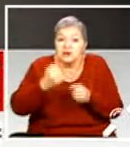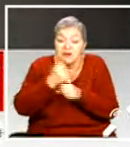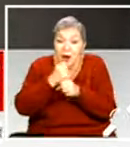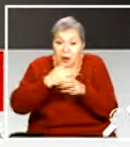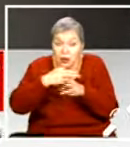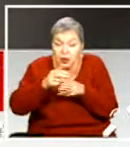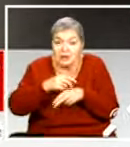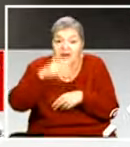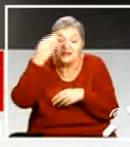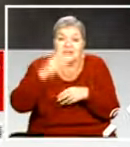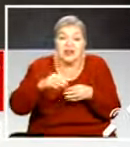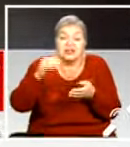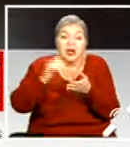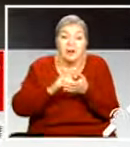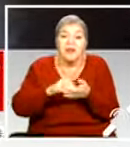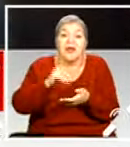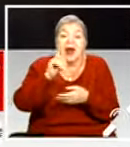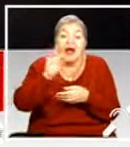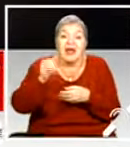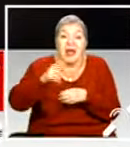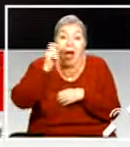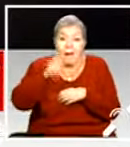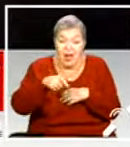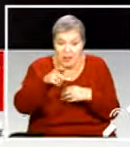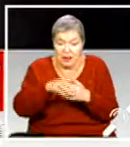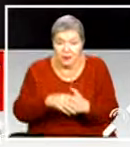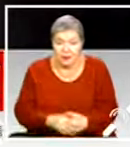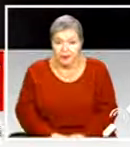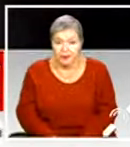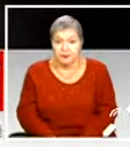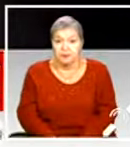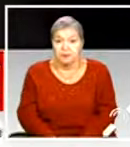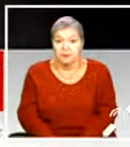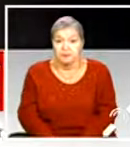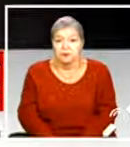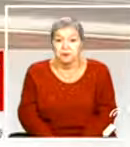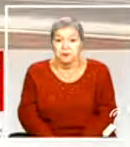10.000 de lei amendă. Deocamdată acestea au fost informațiile de la Galați. La revedere!